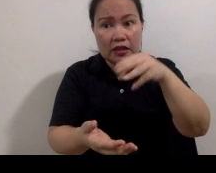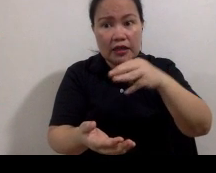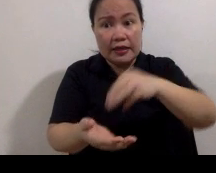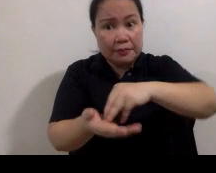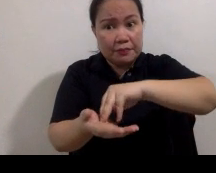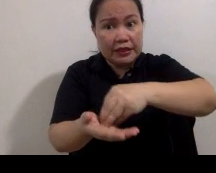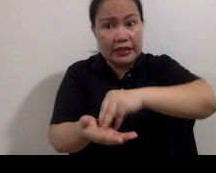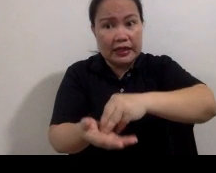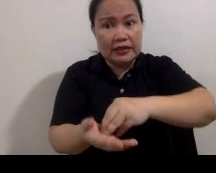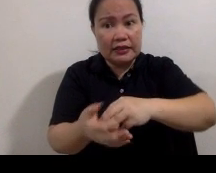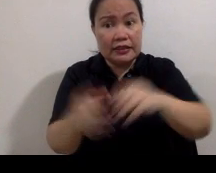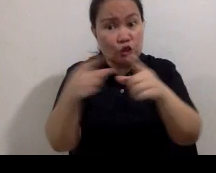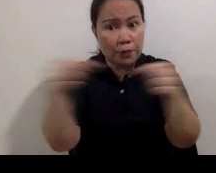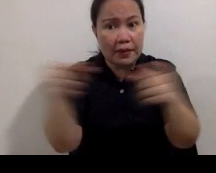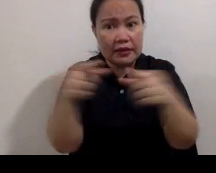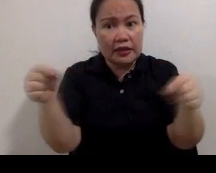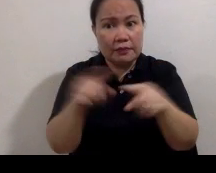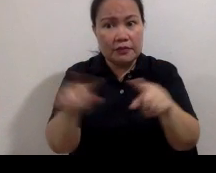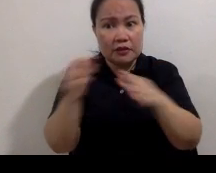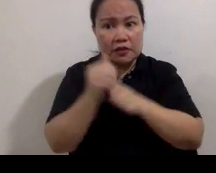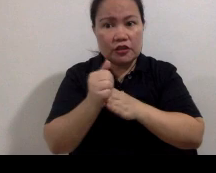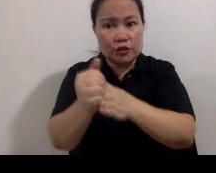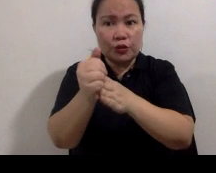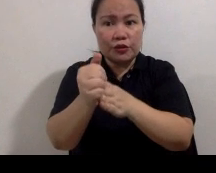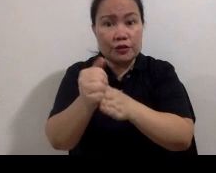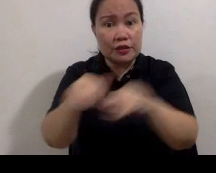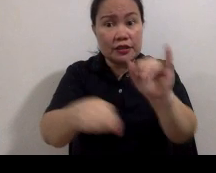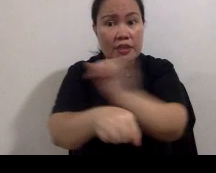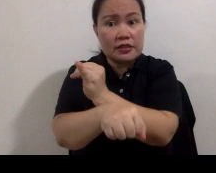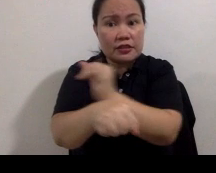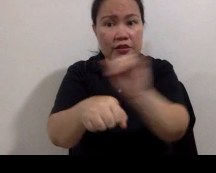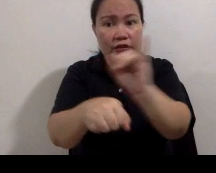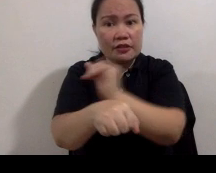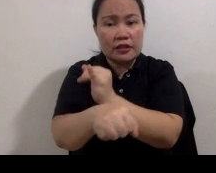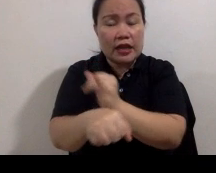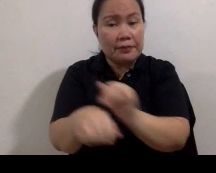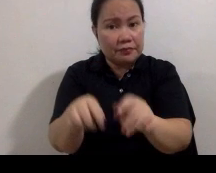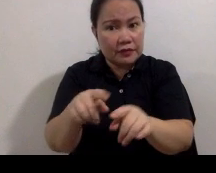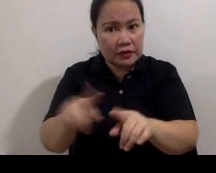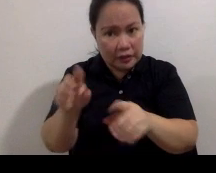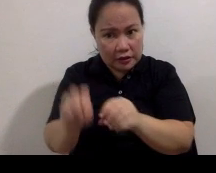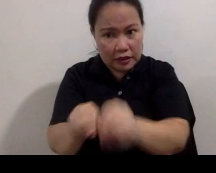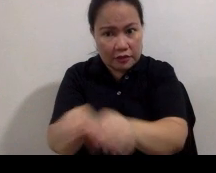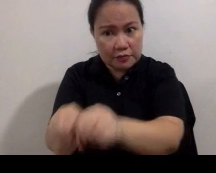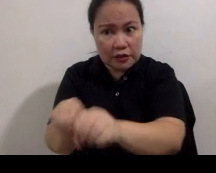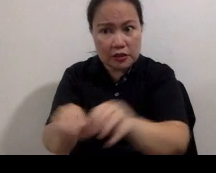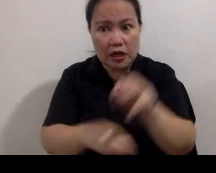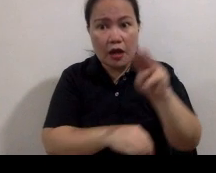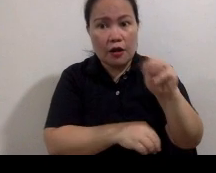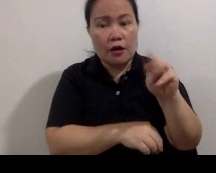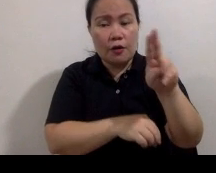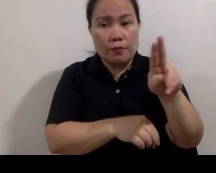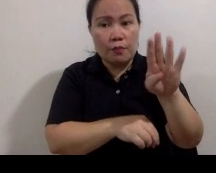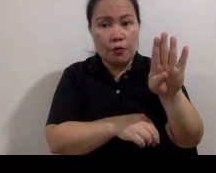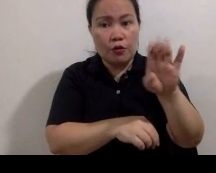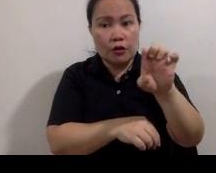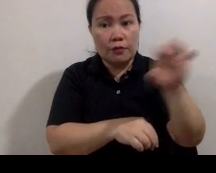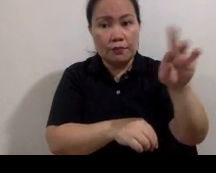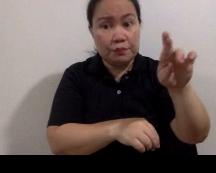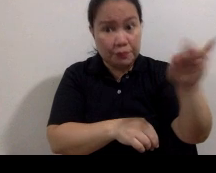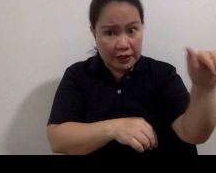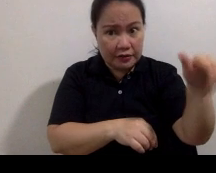sa industrialisasyon. Gayunpaman, nagtatanim sila ng mga punong mulberry upang maging pagkain ng